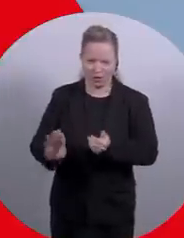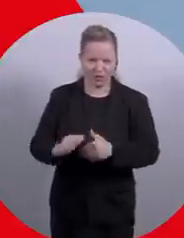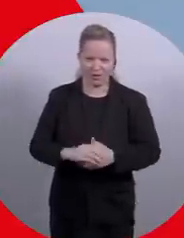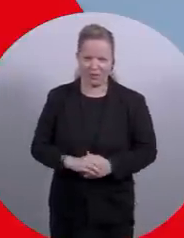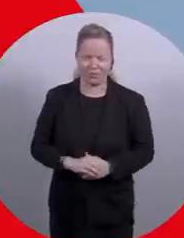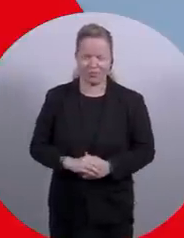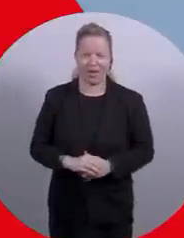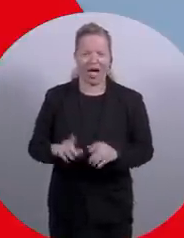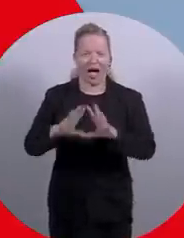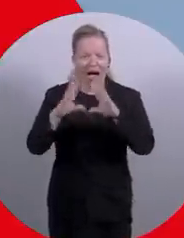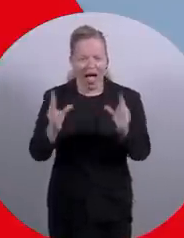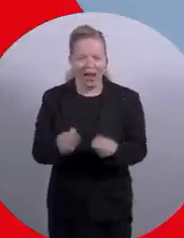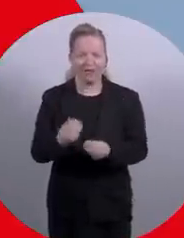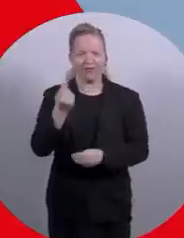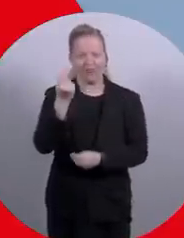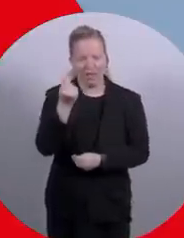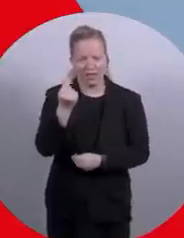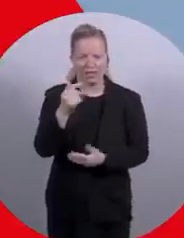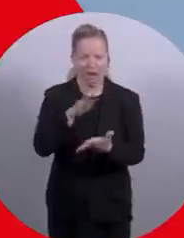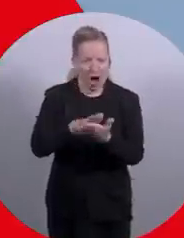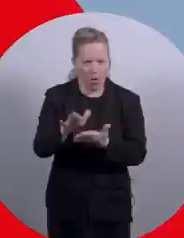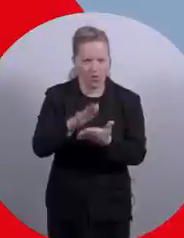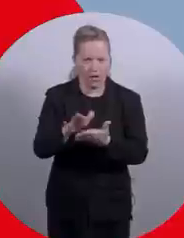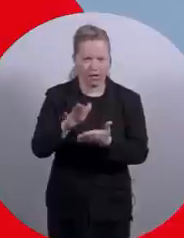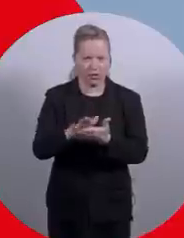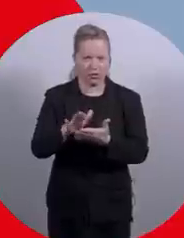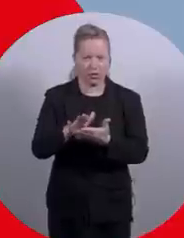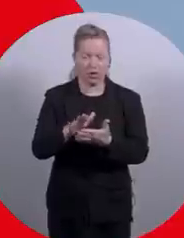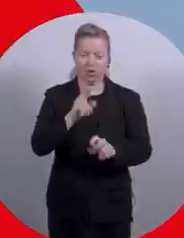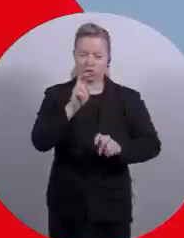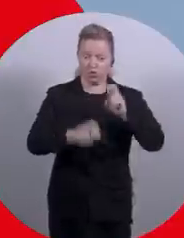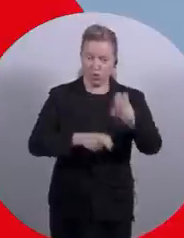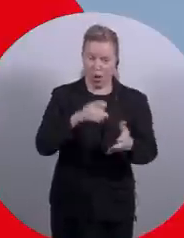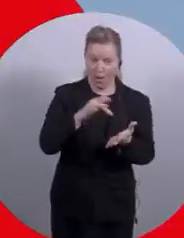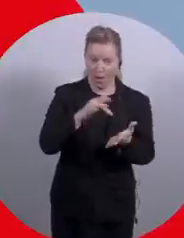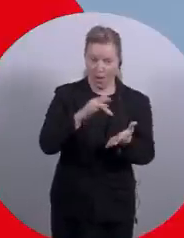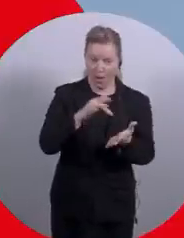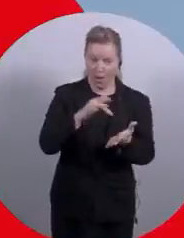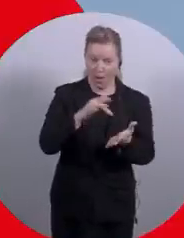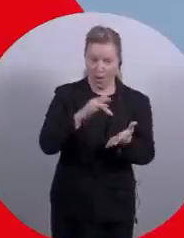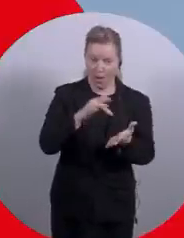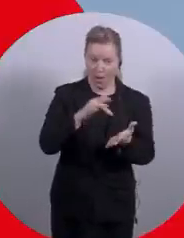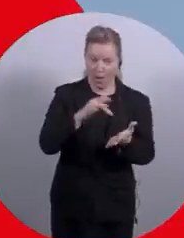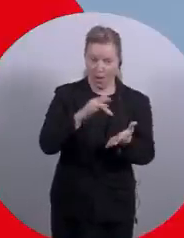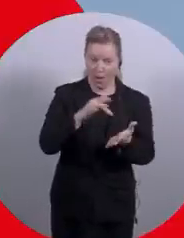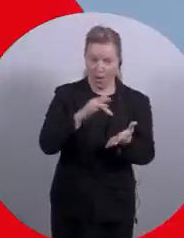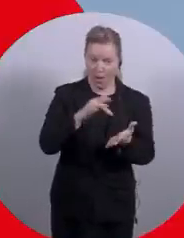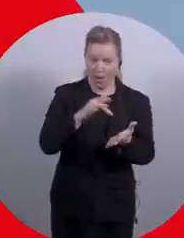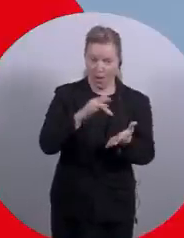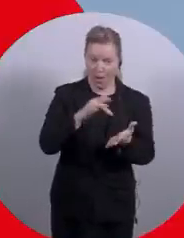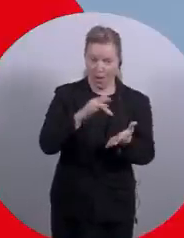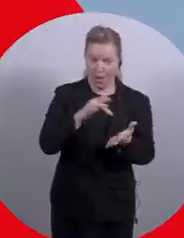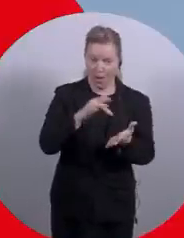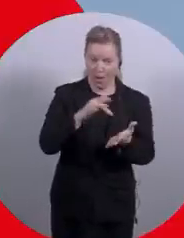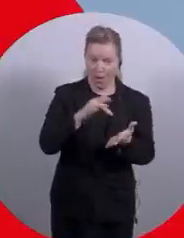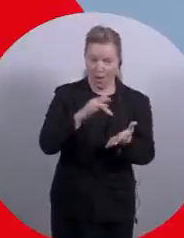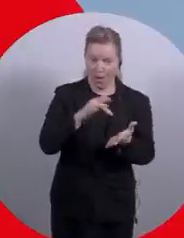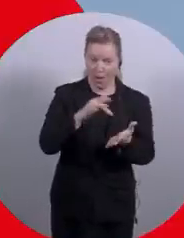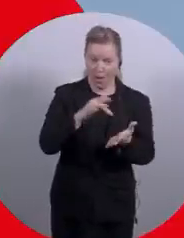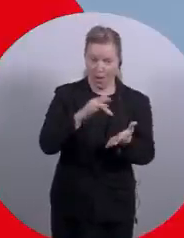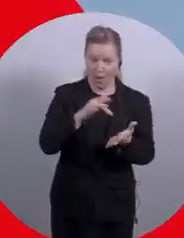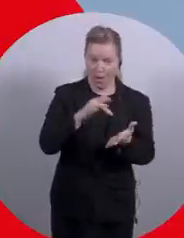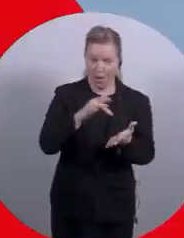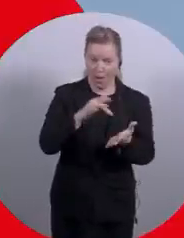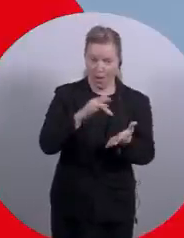finanziellen Aufwendungen die ja nicht nur Steuermittel sind sondern die auch das Geld der Betroffenen sind das Geld